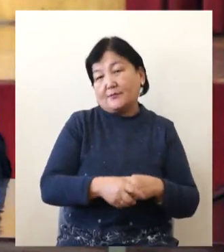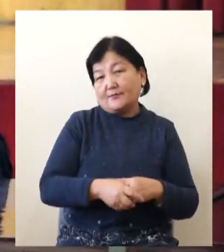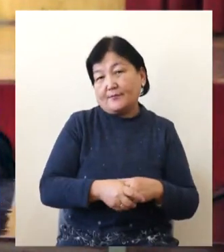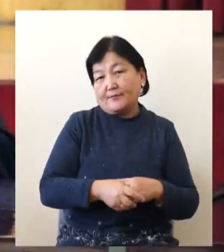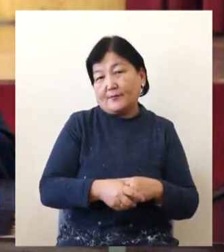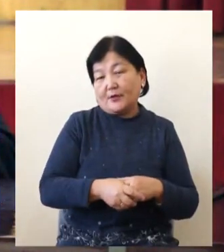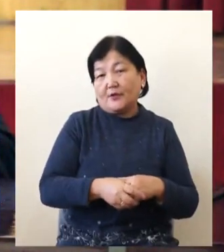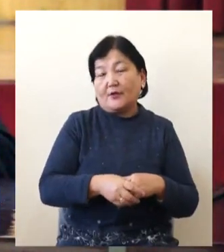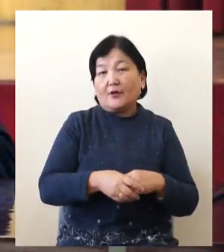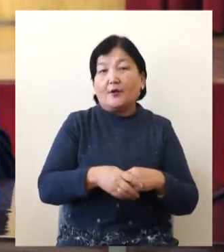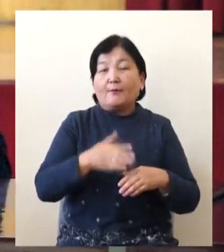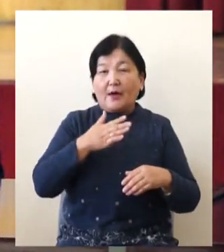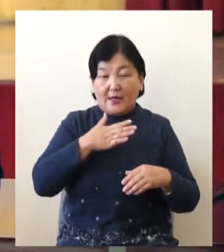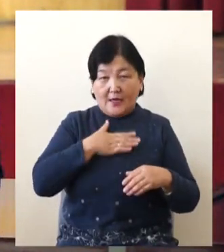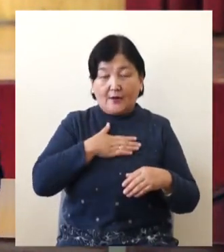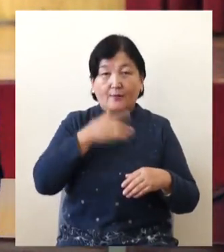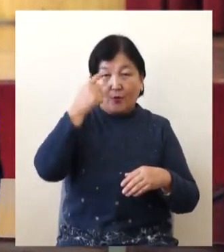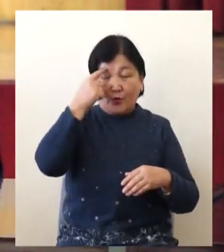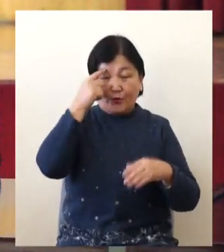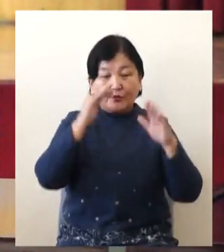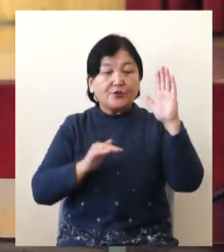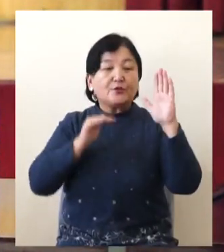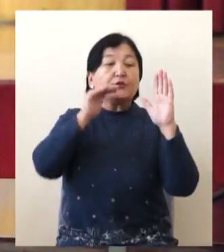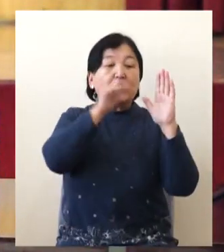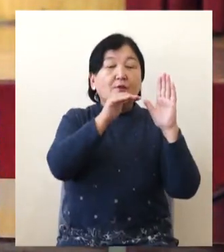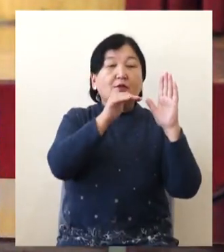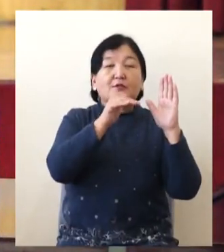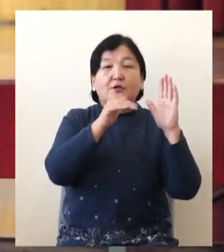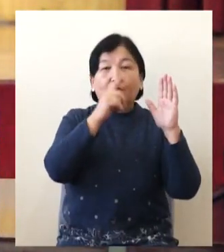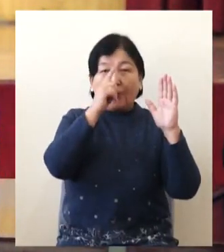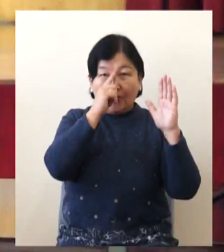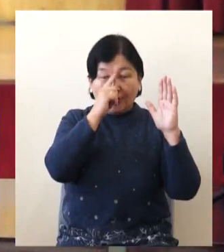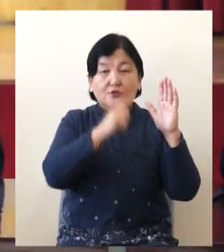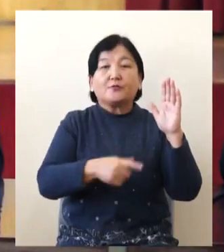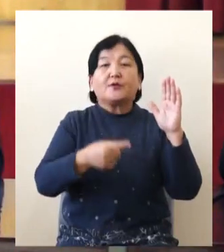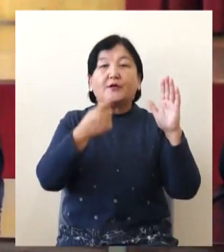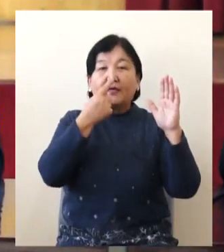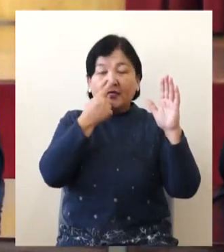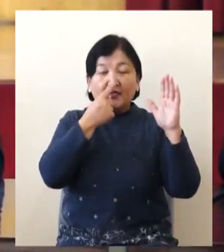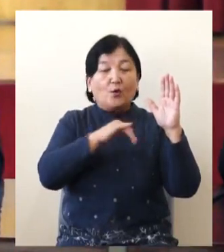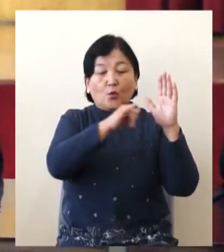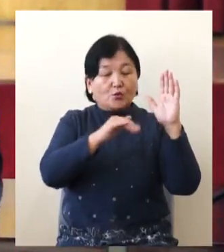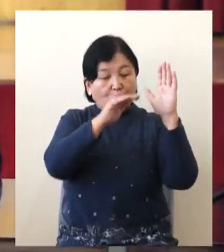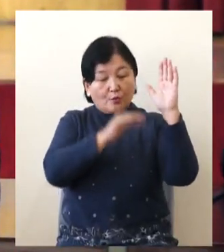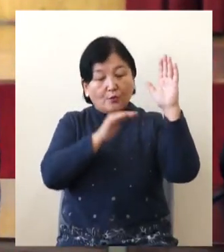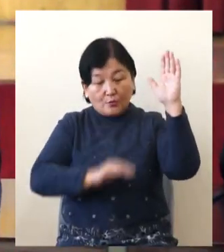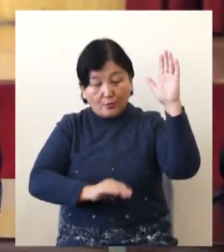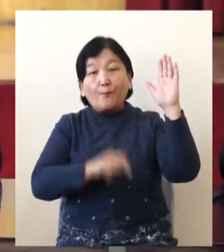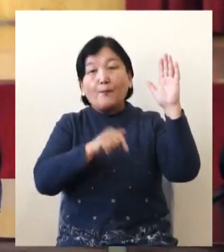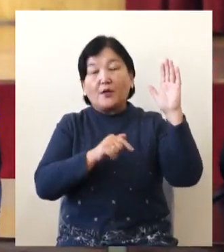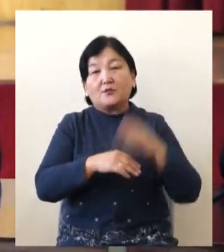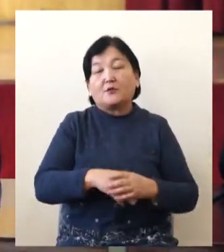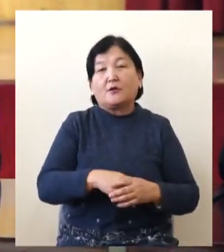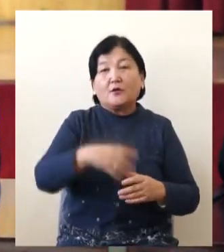Хоёр хөрш манайхаас ард тал байна. Эдийнсгийн эрхчлөлөө. Тэгвэл тэр тав дахь хэсэгт нь буюу